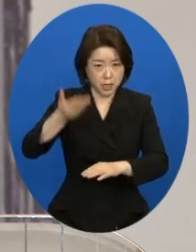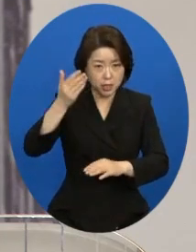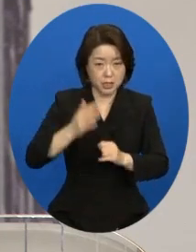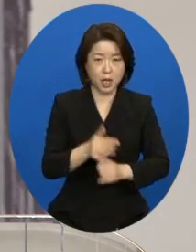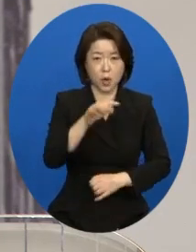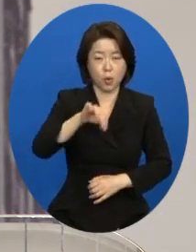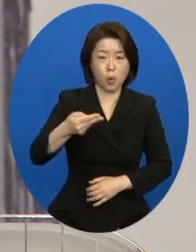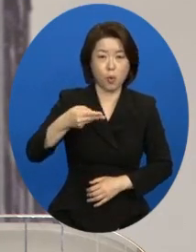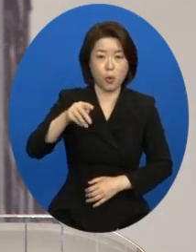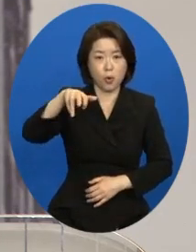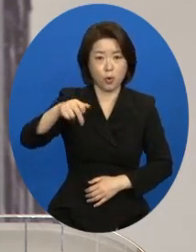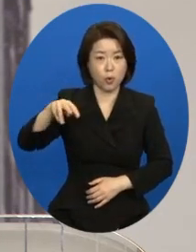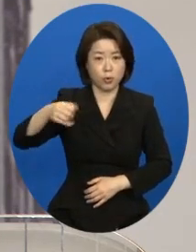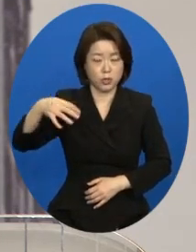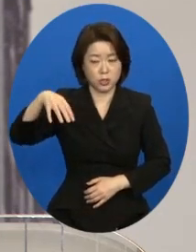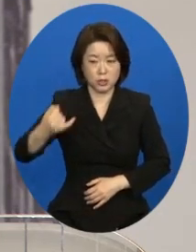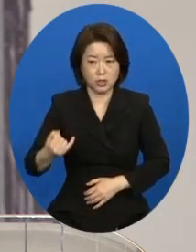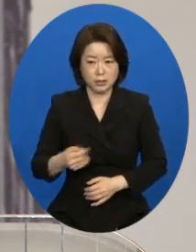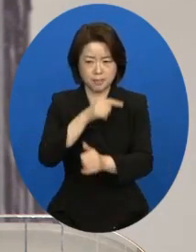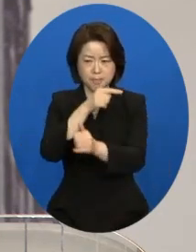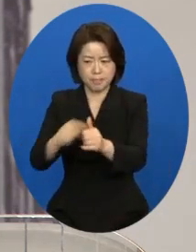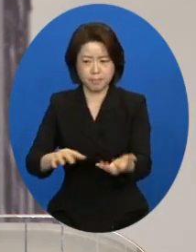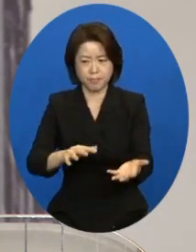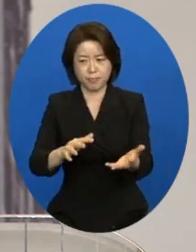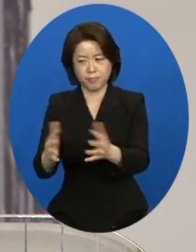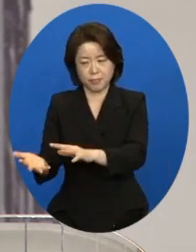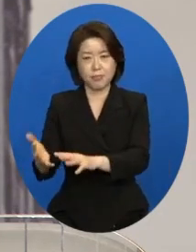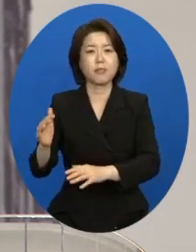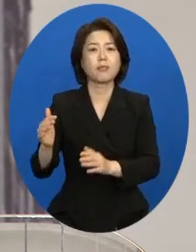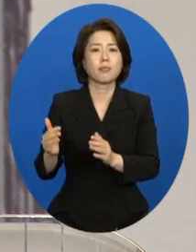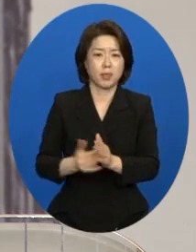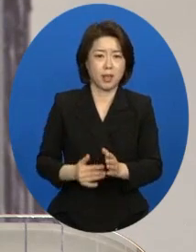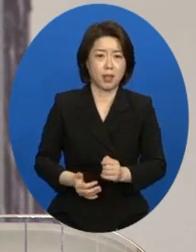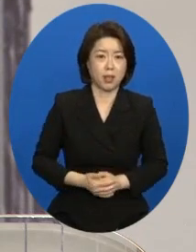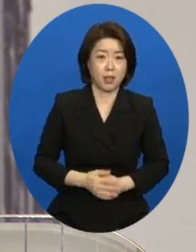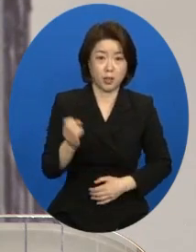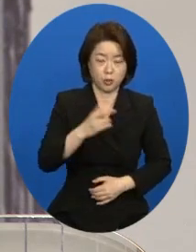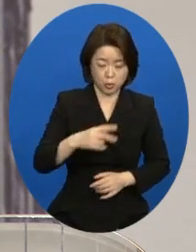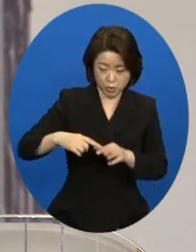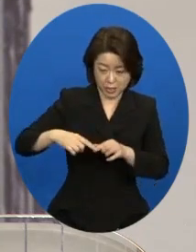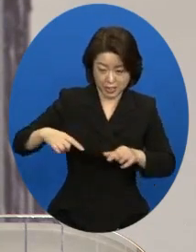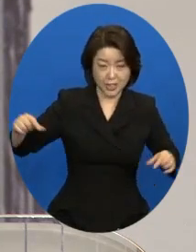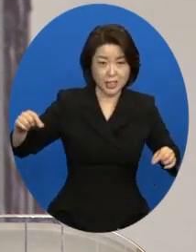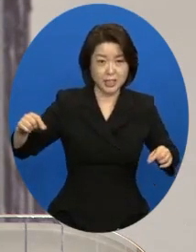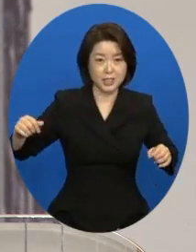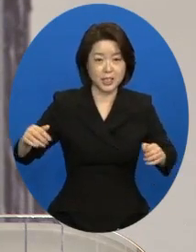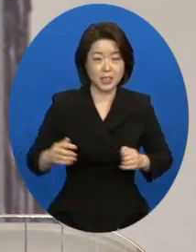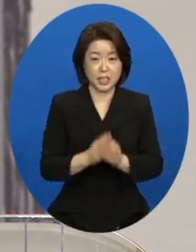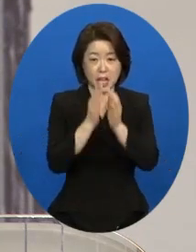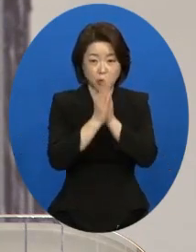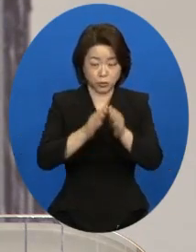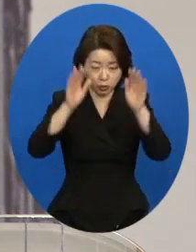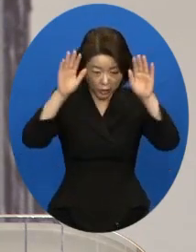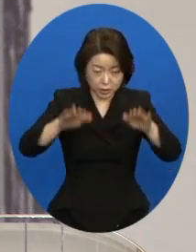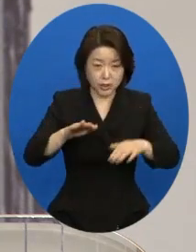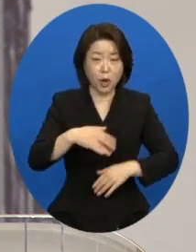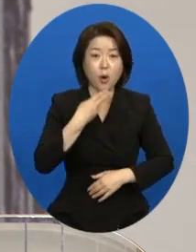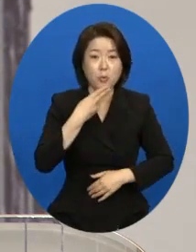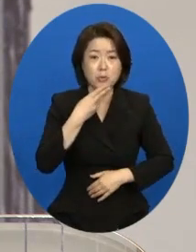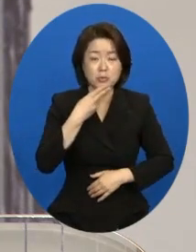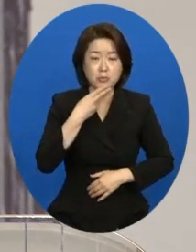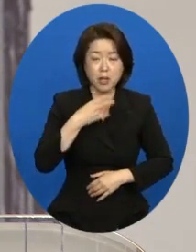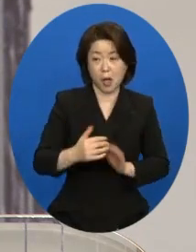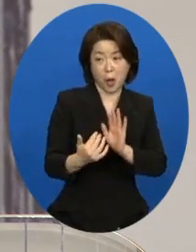홀로코스트, 그렇게 죽임을 당하게 돼요. 여러분 일제시대 때 신사참배 거부하게 되면 감옥에 갔어요. 근데